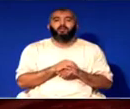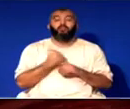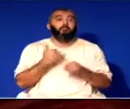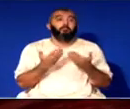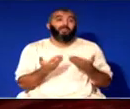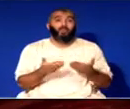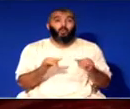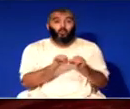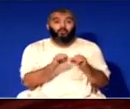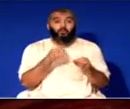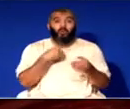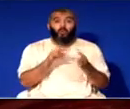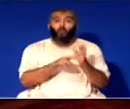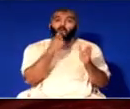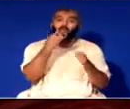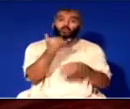نعم مفهوم.